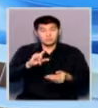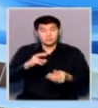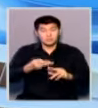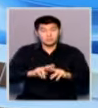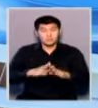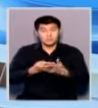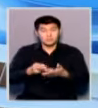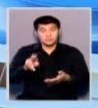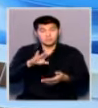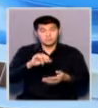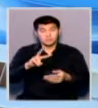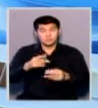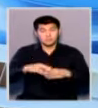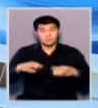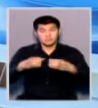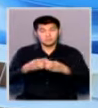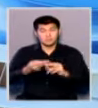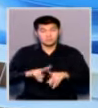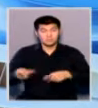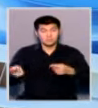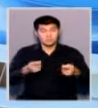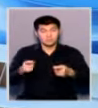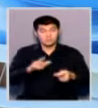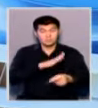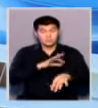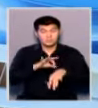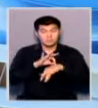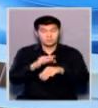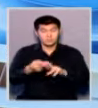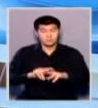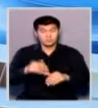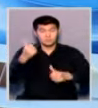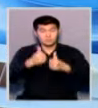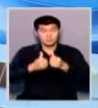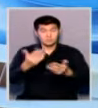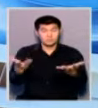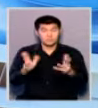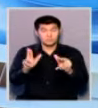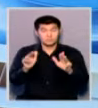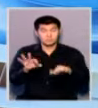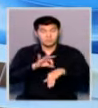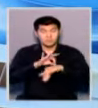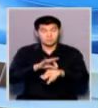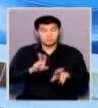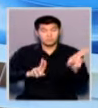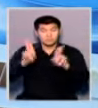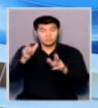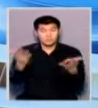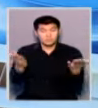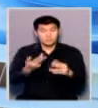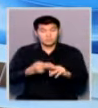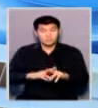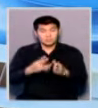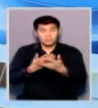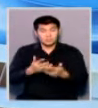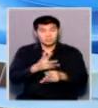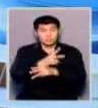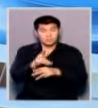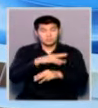мен Димаш Али продюсерлік орталығының жетекшілік етуімен ұйымдастырылған конкурс қалай өтті? Талап шарттары қандай болды? Әріптесім Зейнер